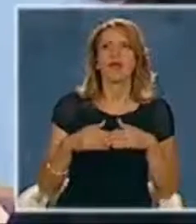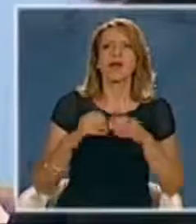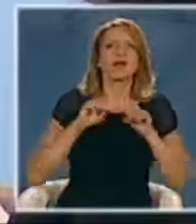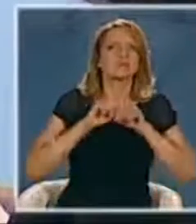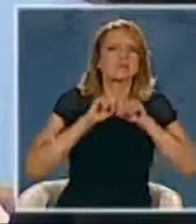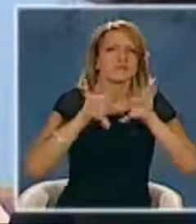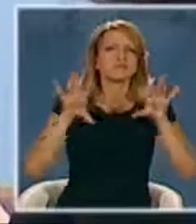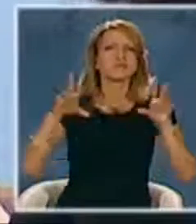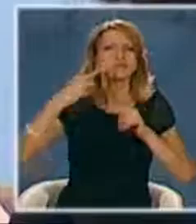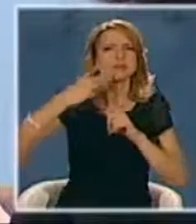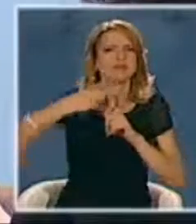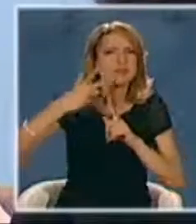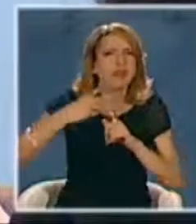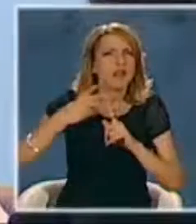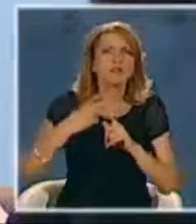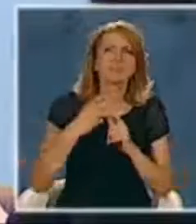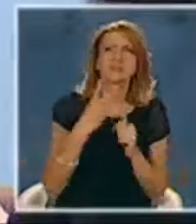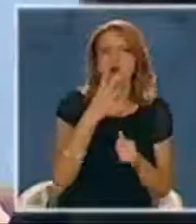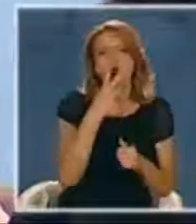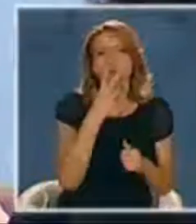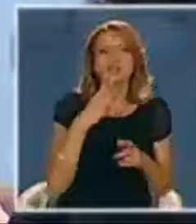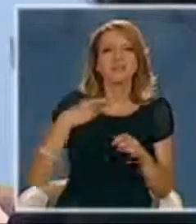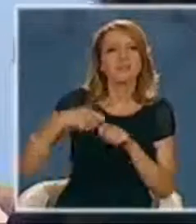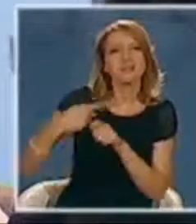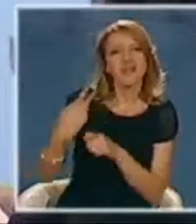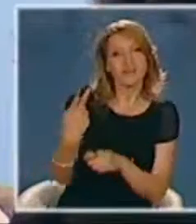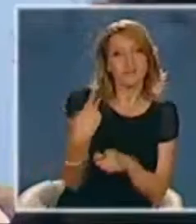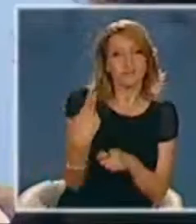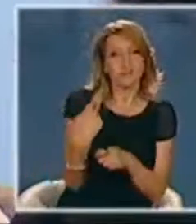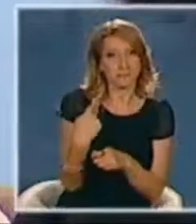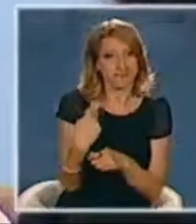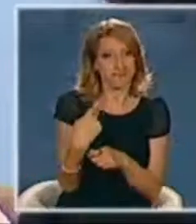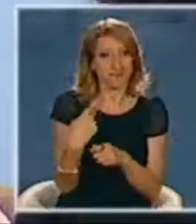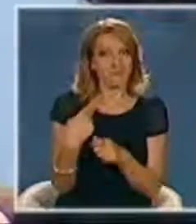медиите се опитаха между нас двамата да направят една